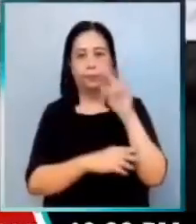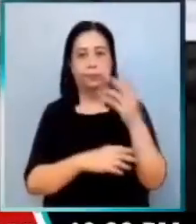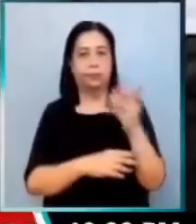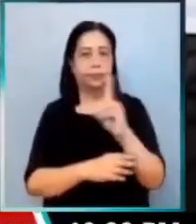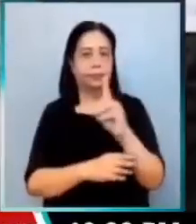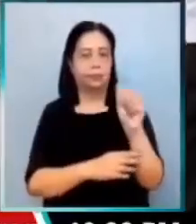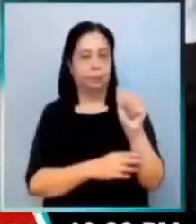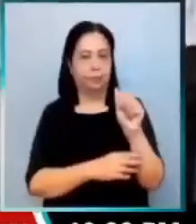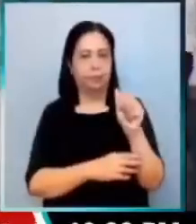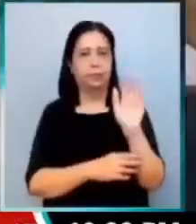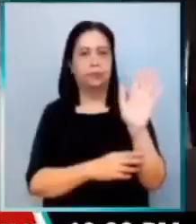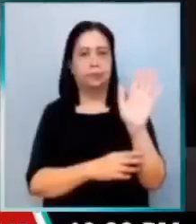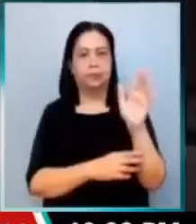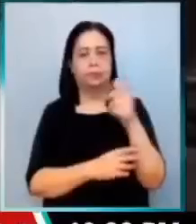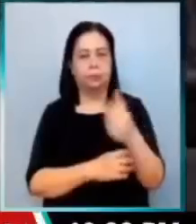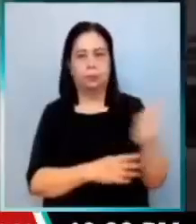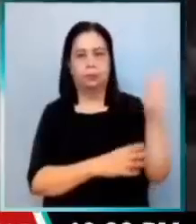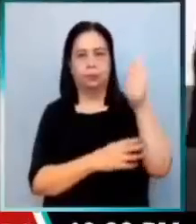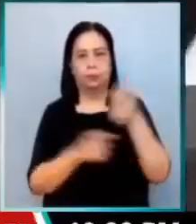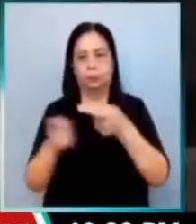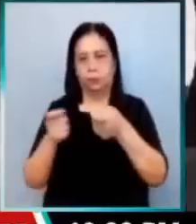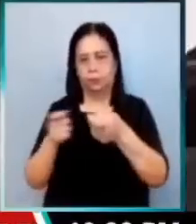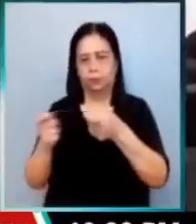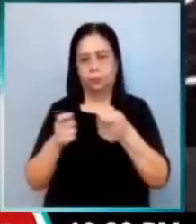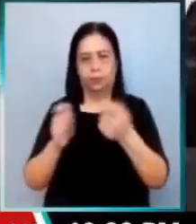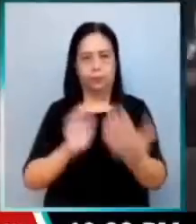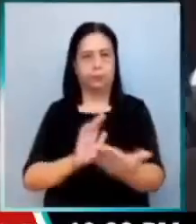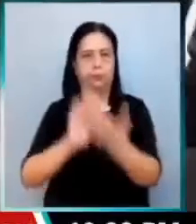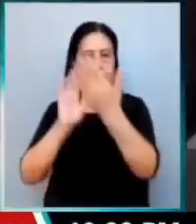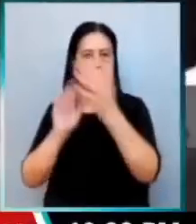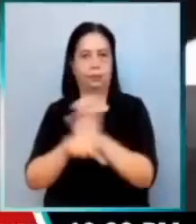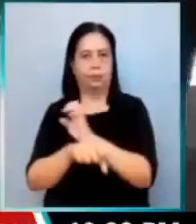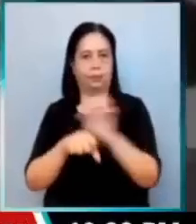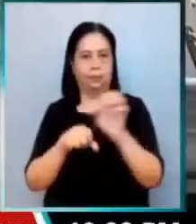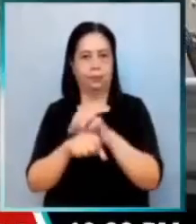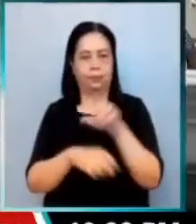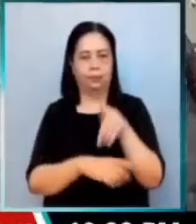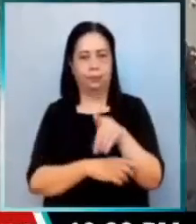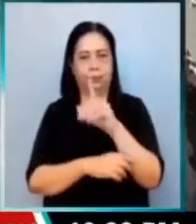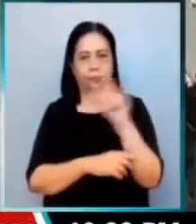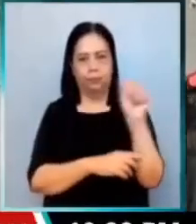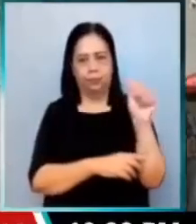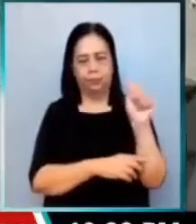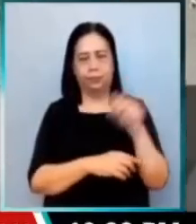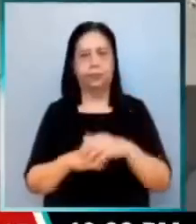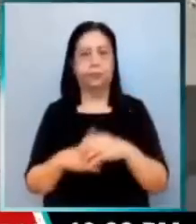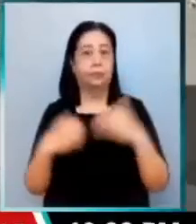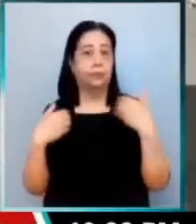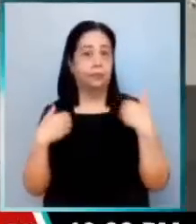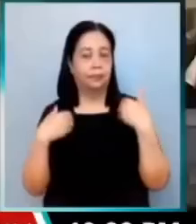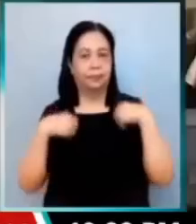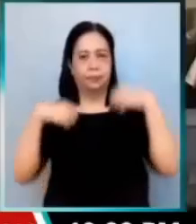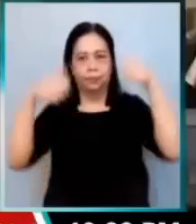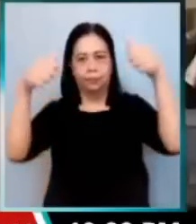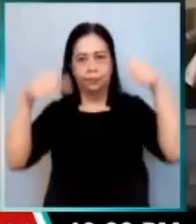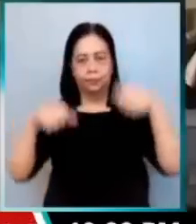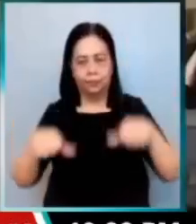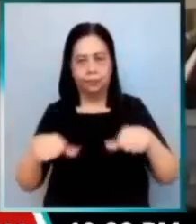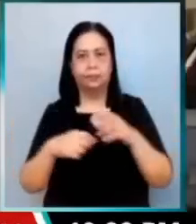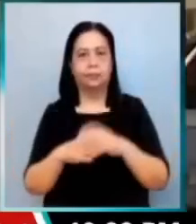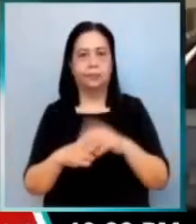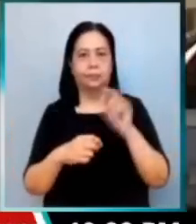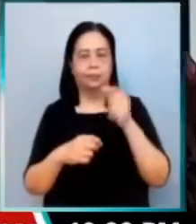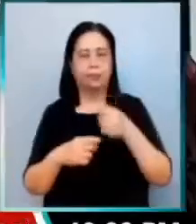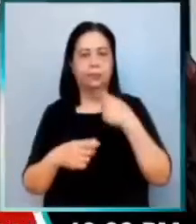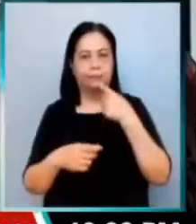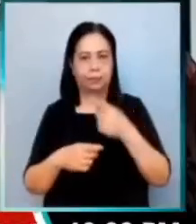na kanya mismong pamumunuan. Sinalubong siya ng mga empleyado ng Department of Agriculture. May mga nakapaskill ding mga tarpaulin para ipahayag ang